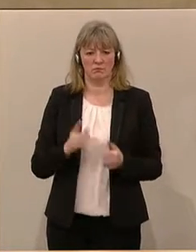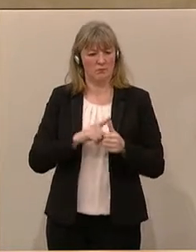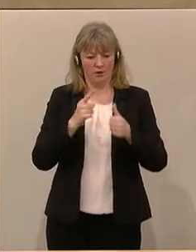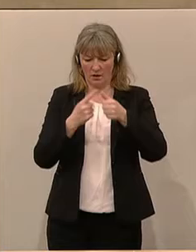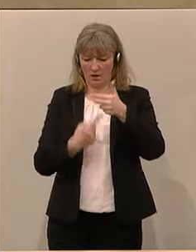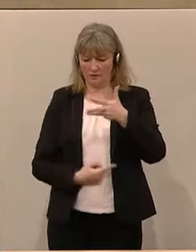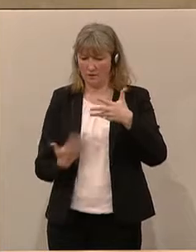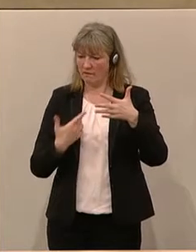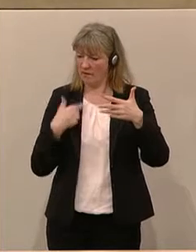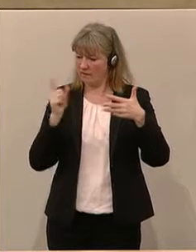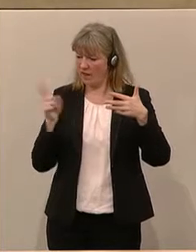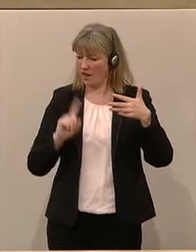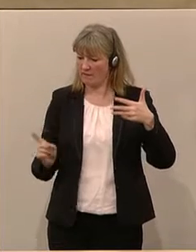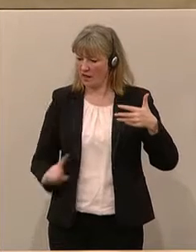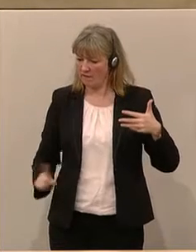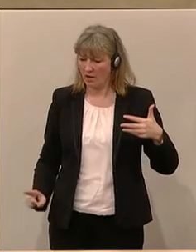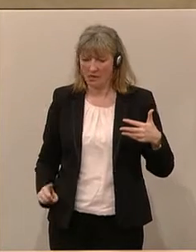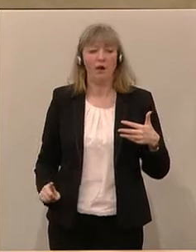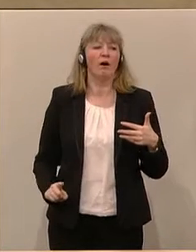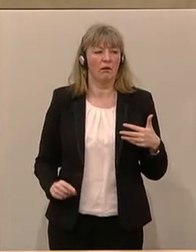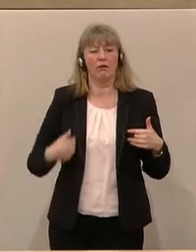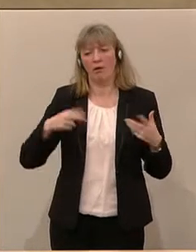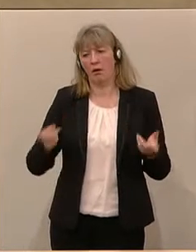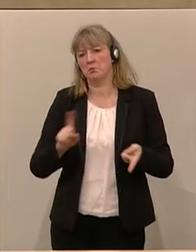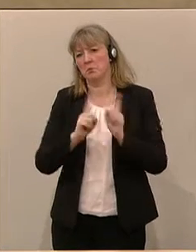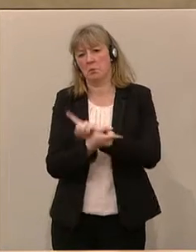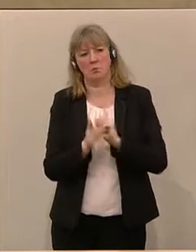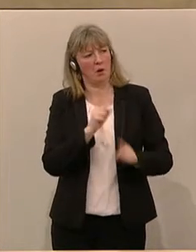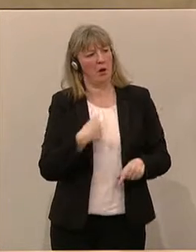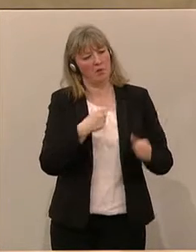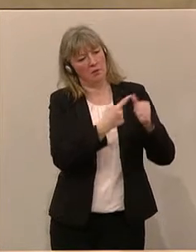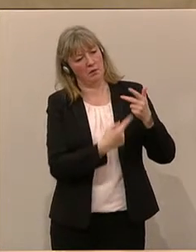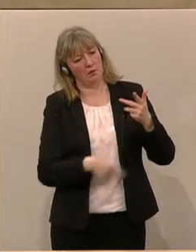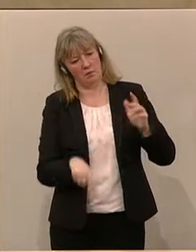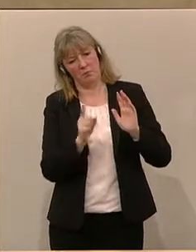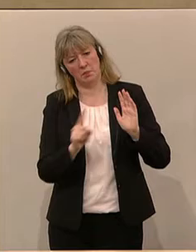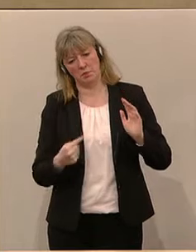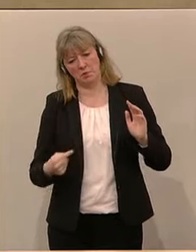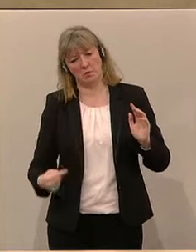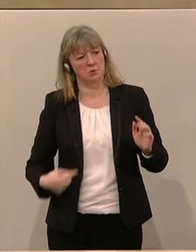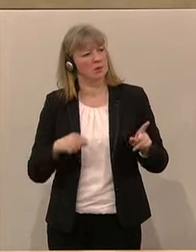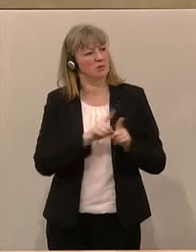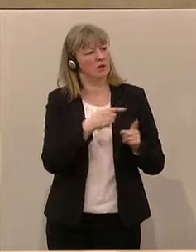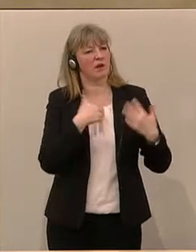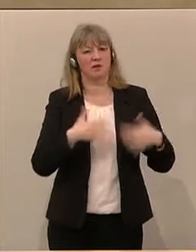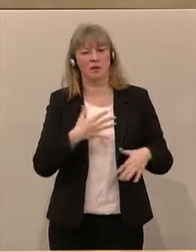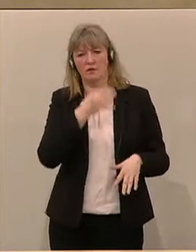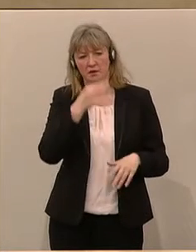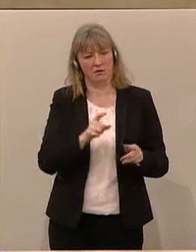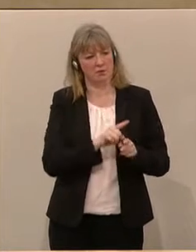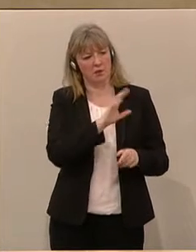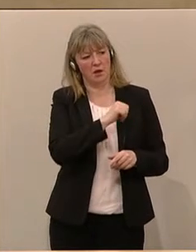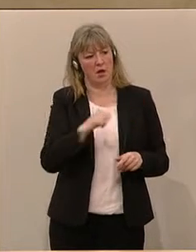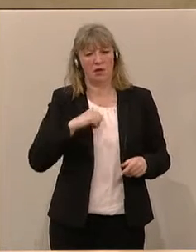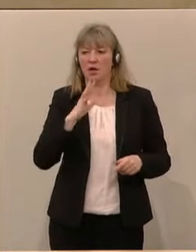Aufzählung der Verfehlungen sind, dann könnten wir ja auch bemängeln, dass Sie gestern bei der ach so dringlichen Anfrage, die Sie in diesem Haus gestellt haben, bei Ihrer